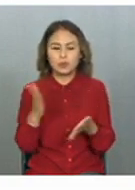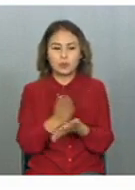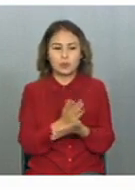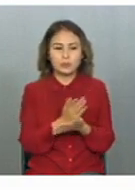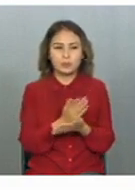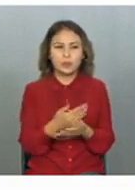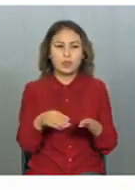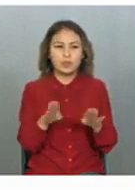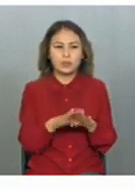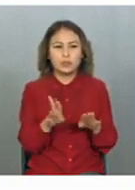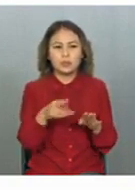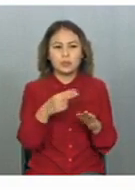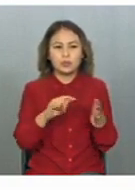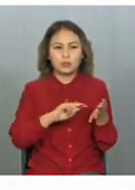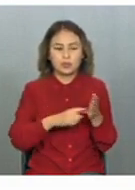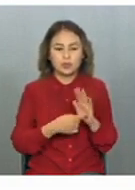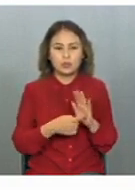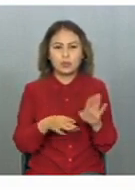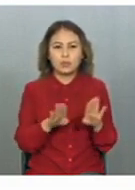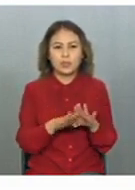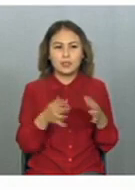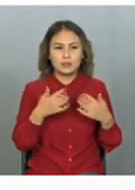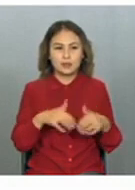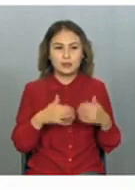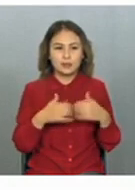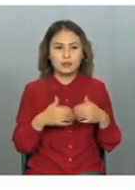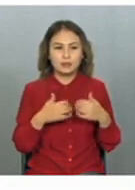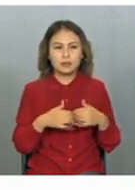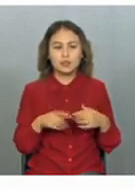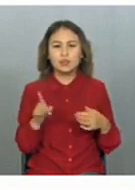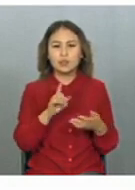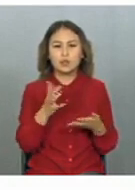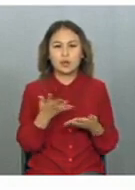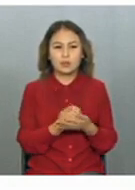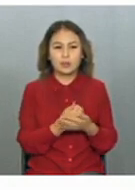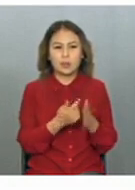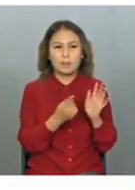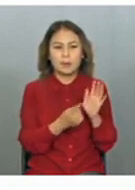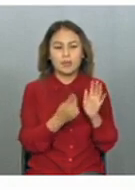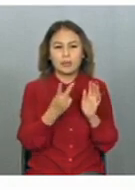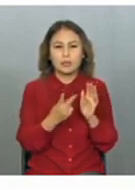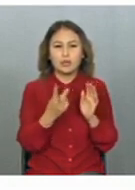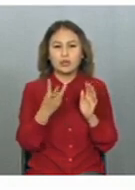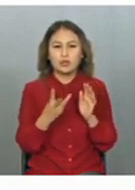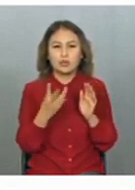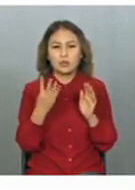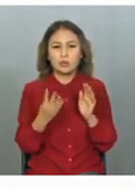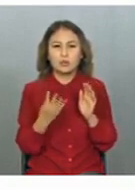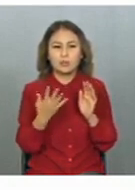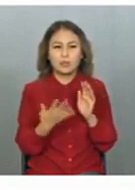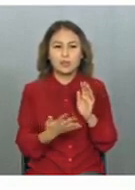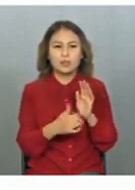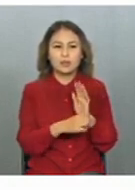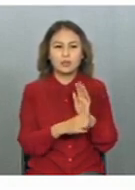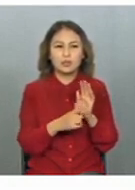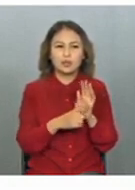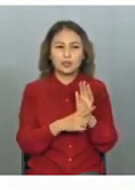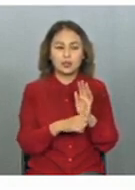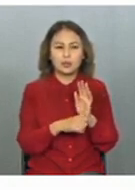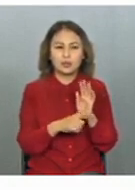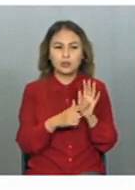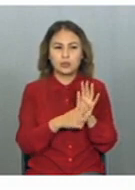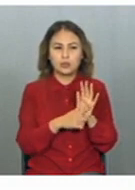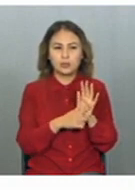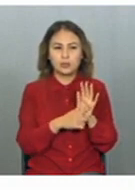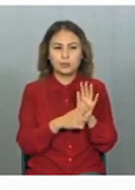Енді Д нүктесі осы 9 бөліктің санайық. Нешеуін алып тұр? 1, 2, 3, 4, 5, 6, 7.